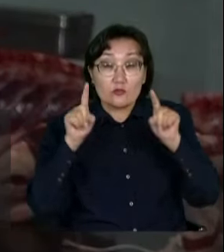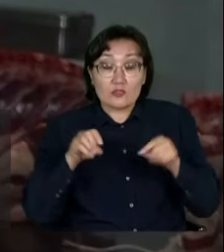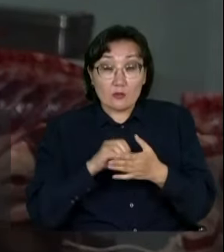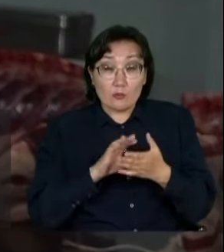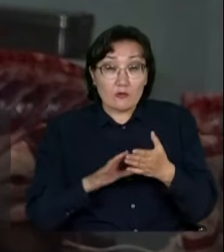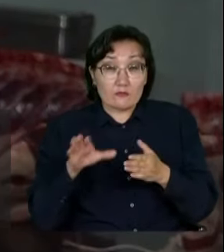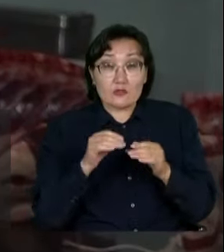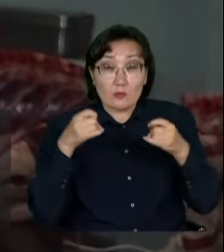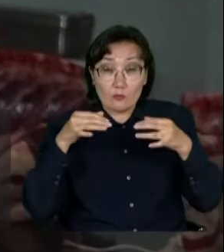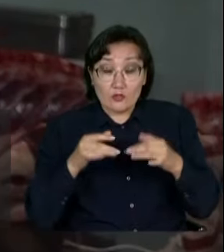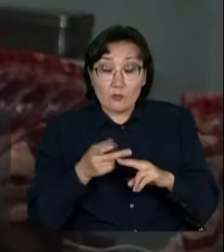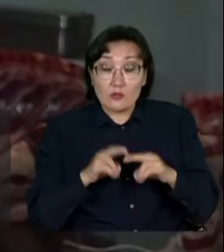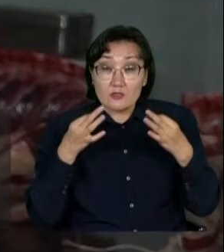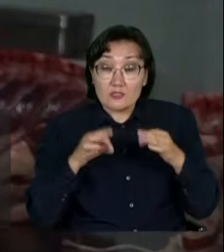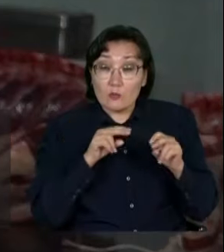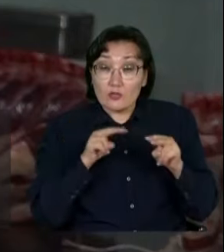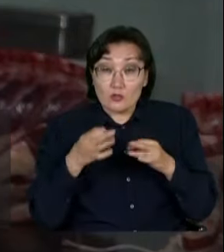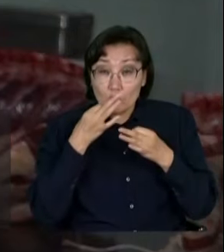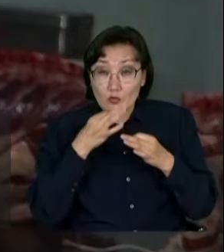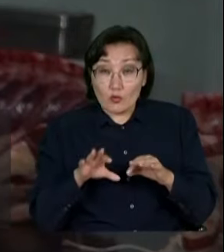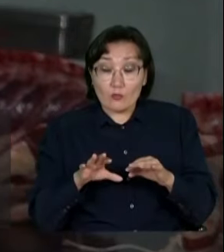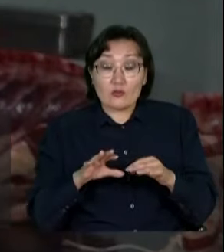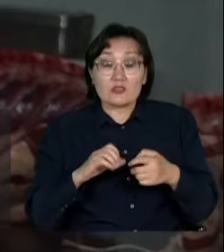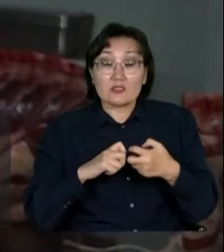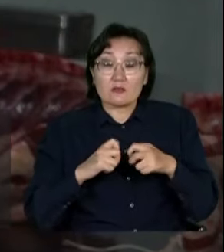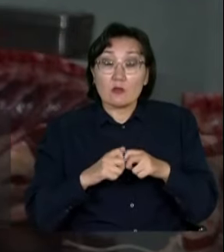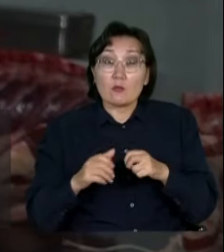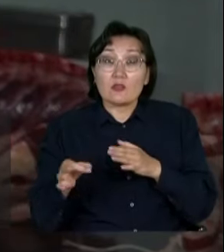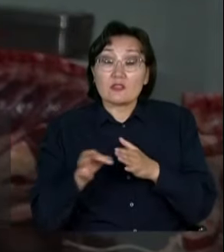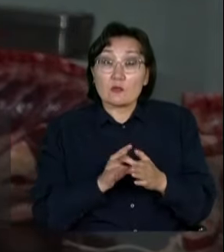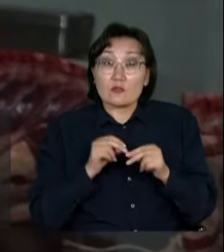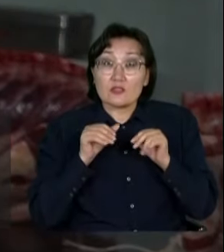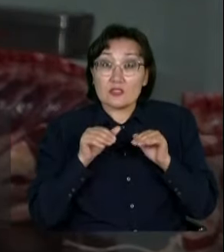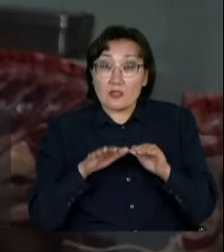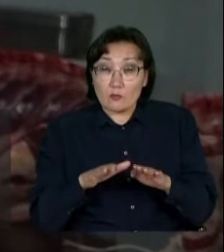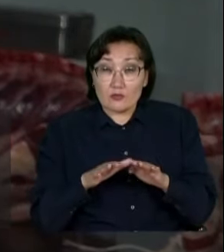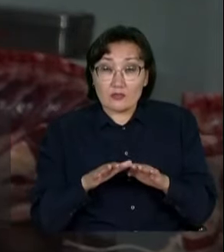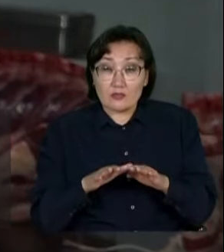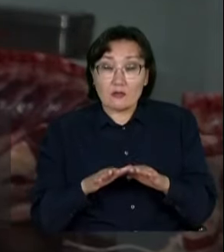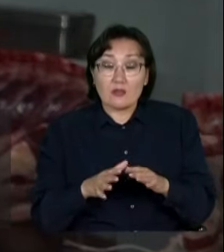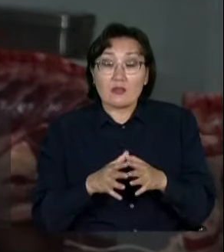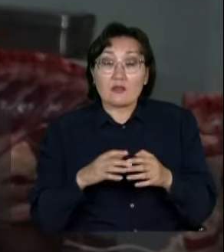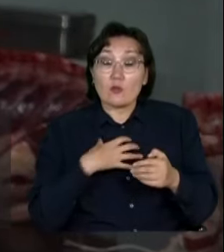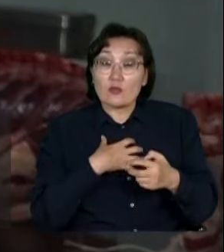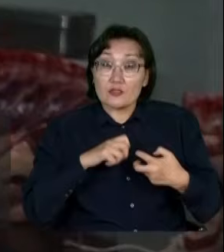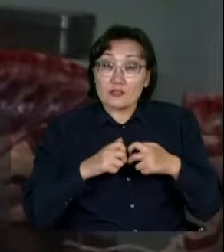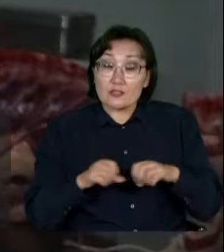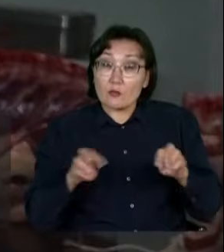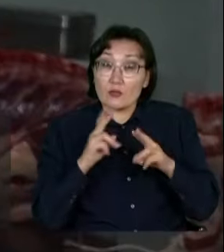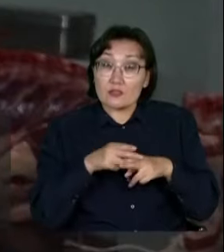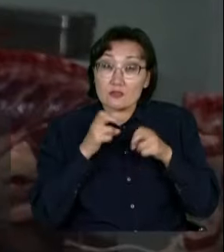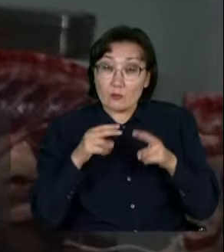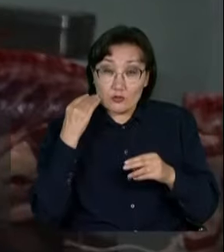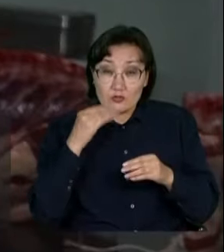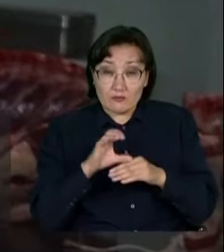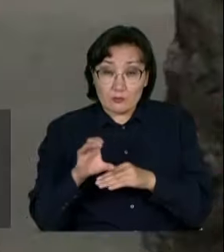все в системе, которая позволяет отслеживать любые отклонения и оперативно реагировать на потенциальные проблемы, обеспечивая безопасность и